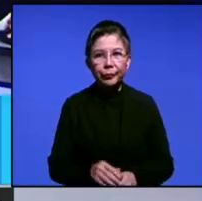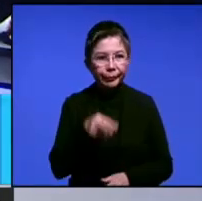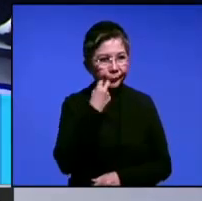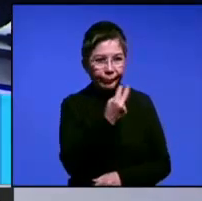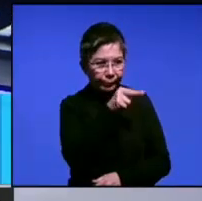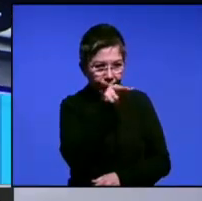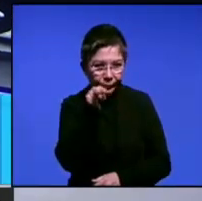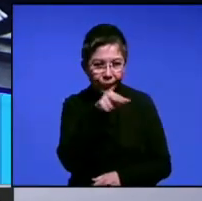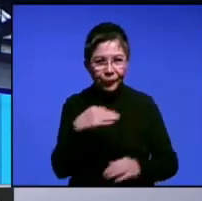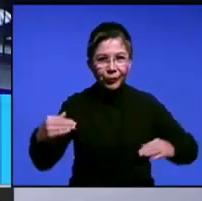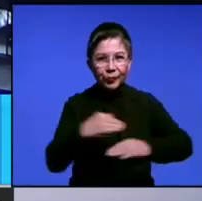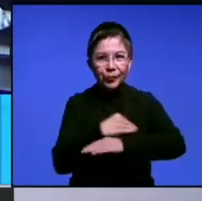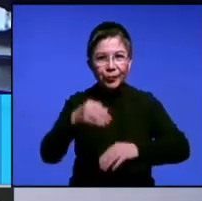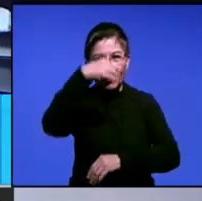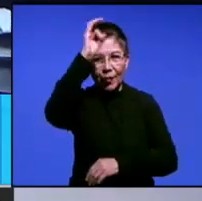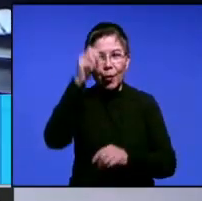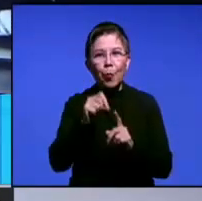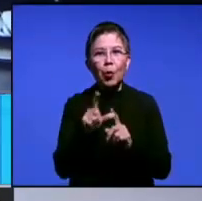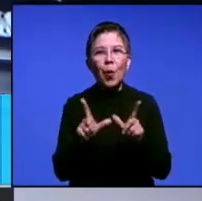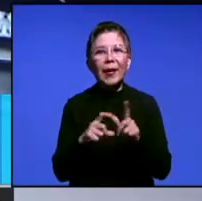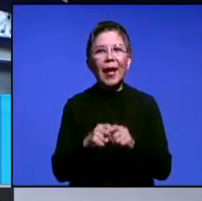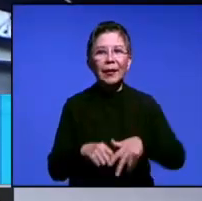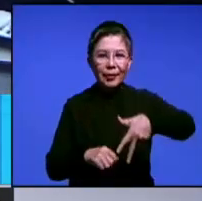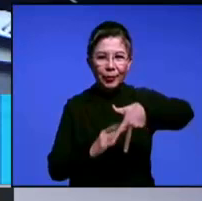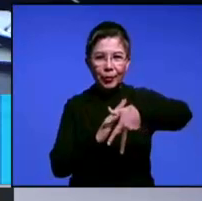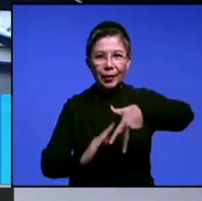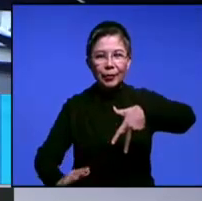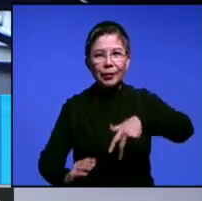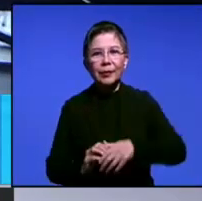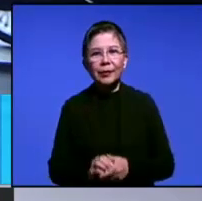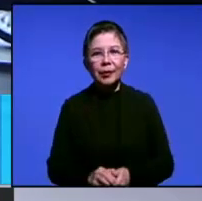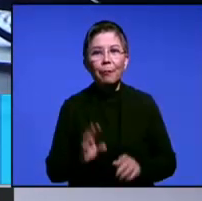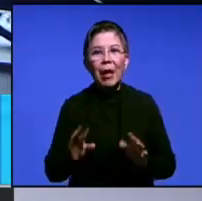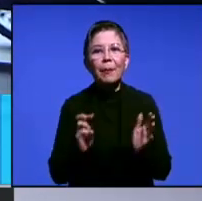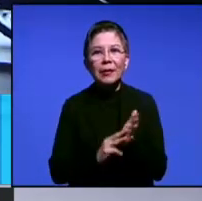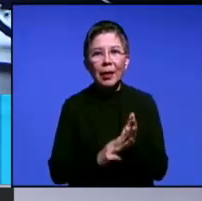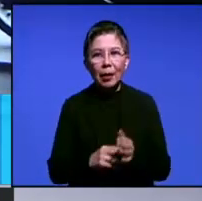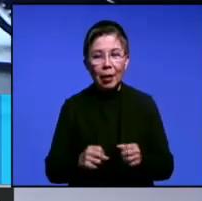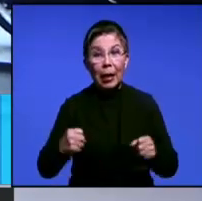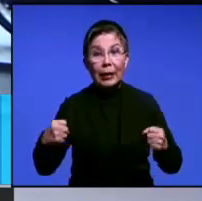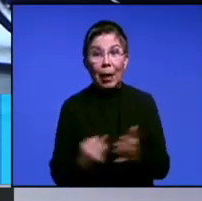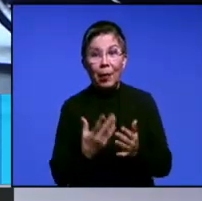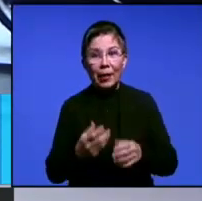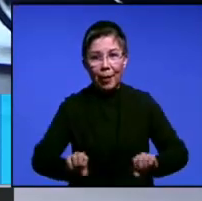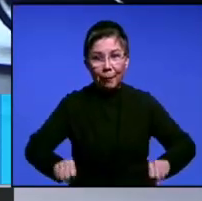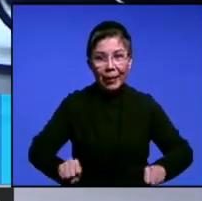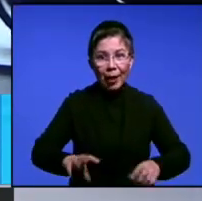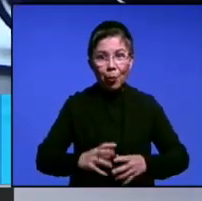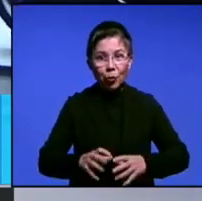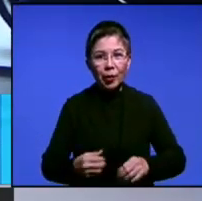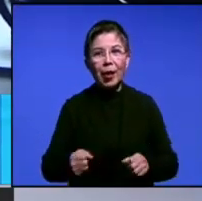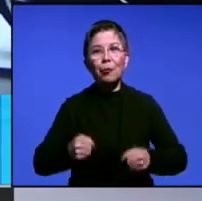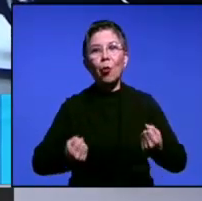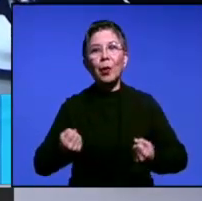Lalu lintas yang digelar Polres Polewali Mandar siang tadi diiringi sejumlah insiden. Di antaranya tabrakan antara becak motor dan